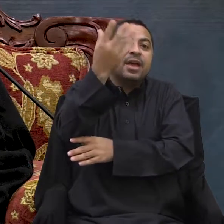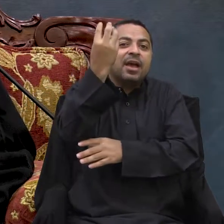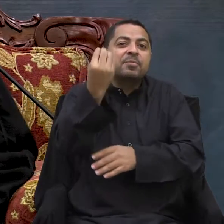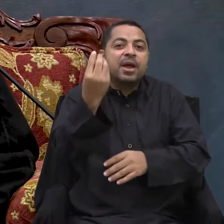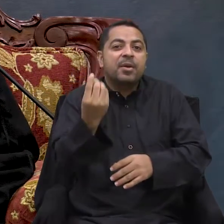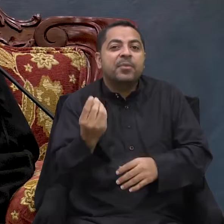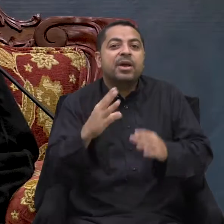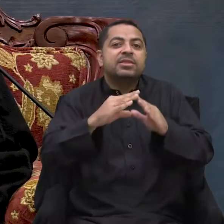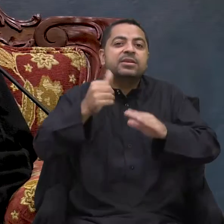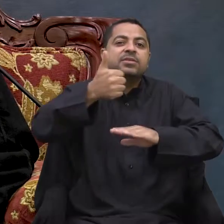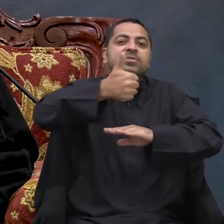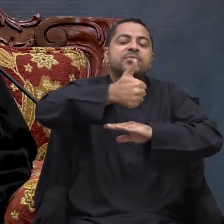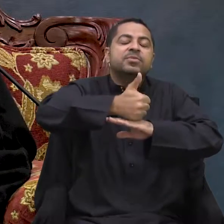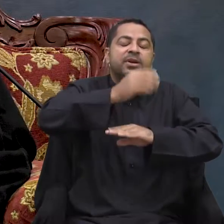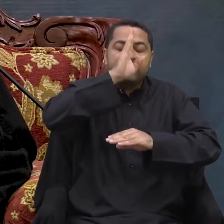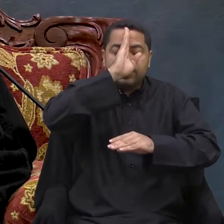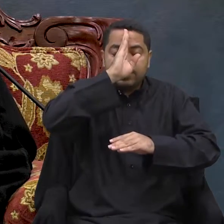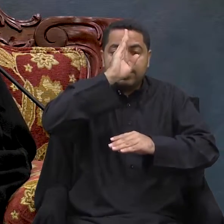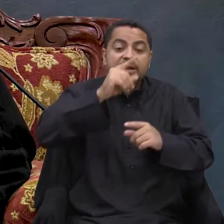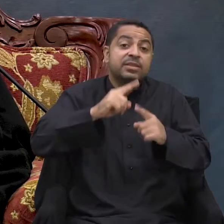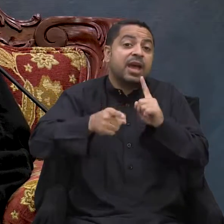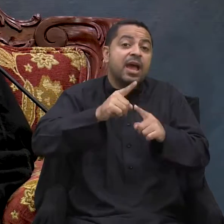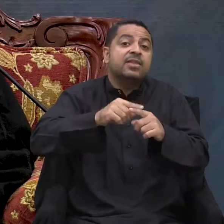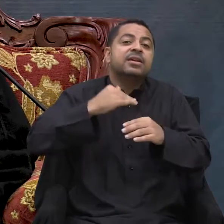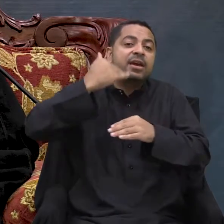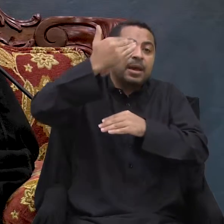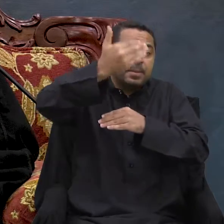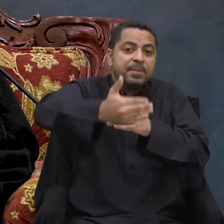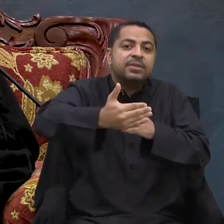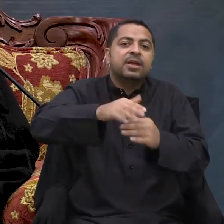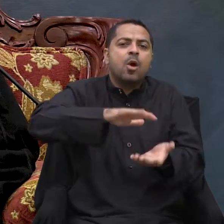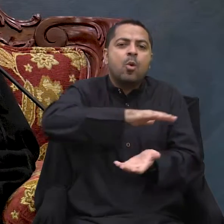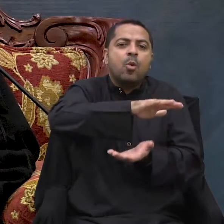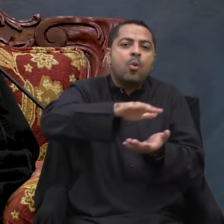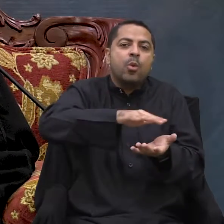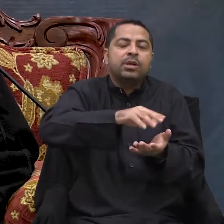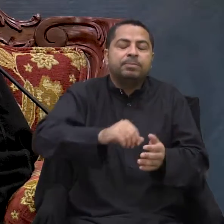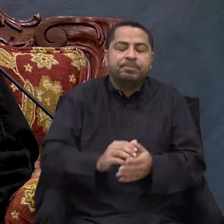حفيده الإمام المهدي في حركة الإصلاح العالمية.